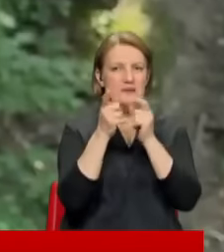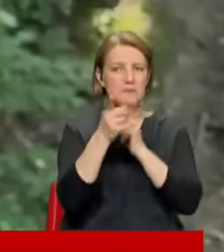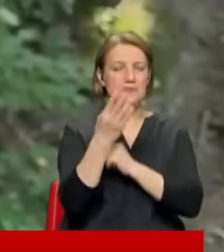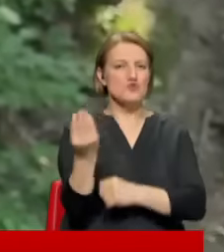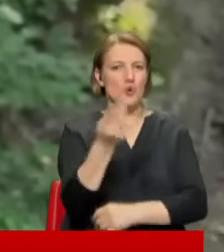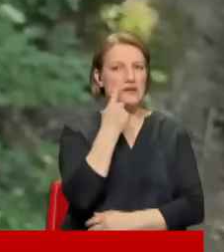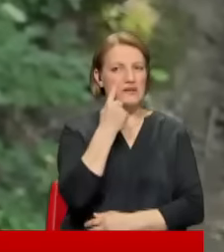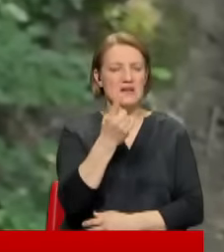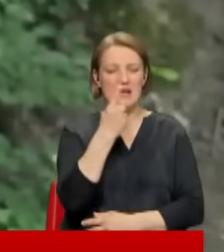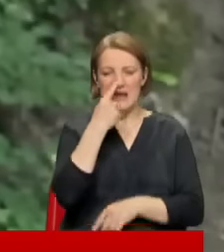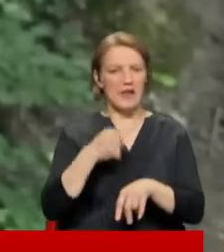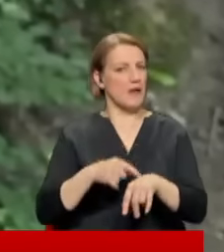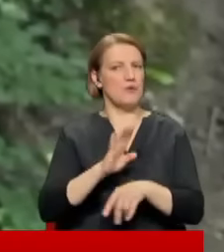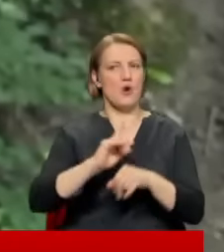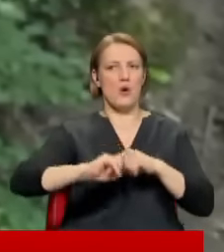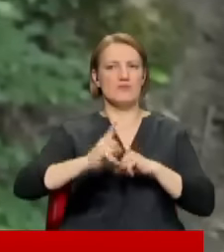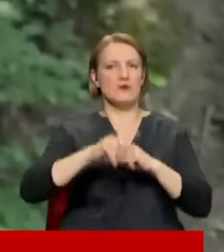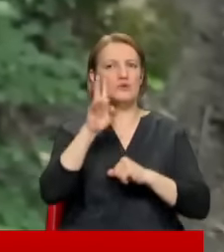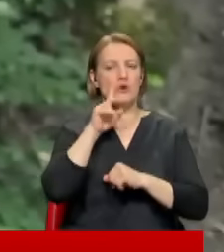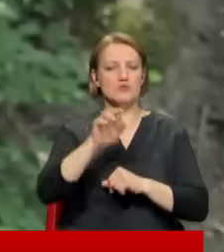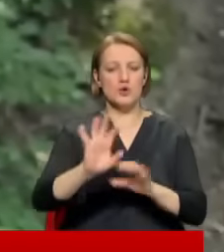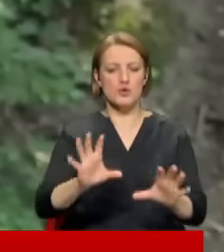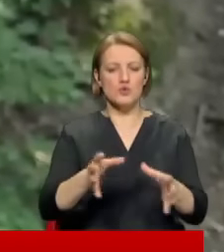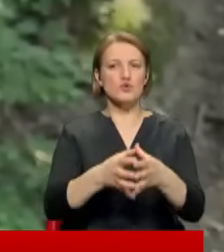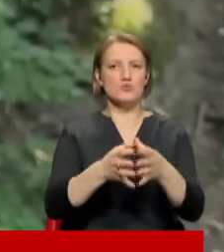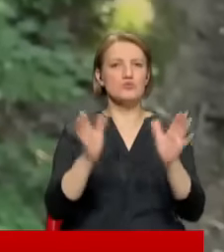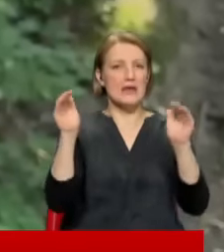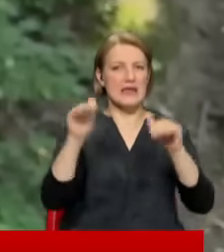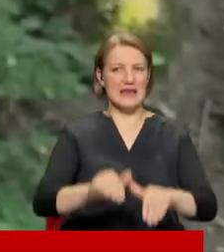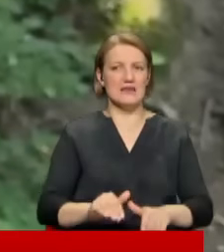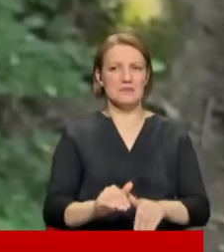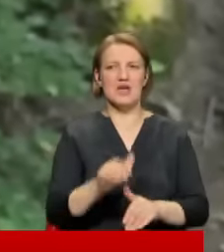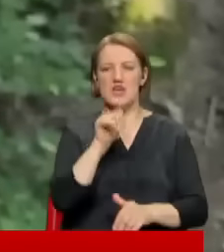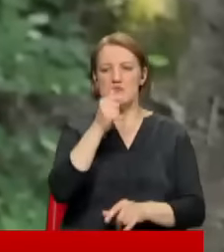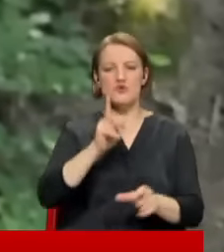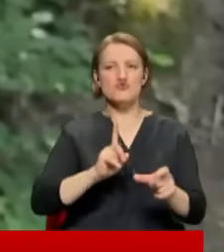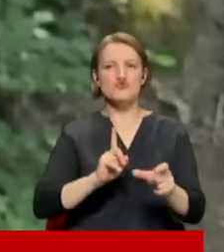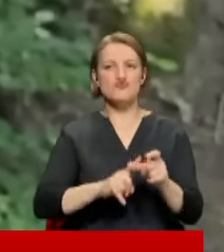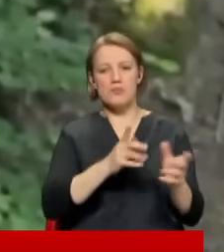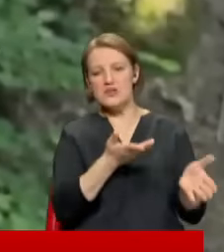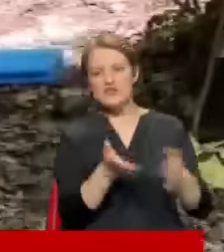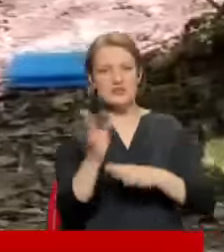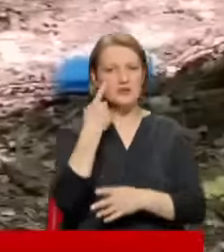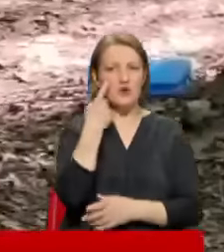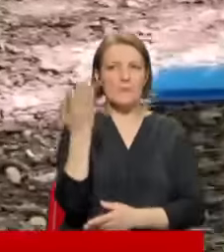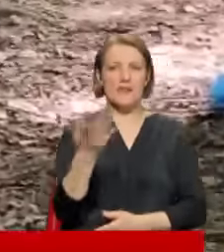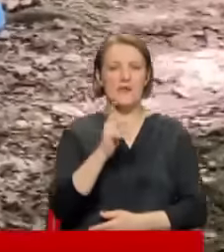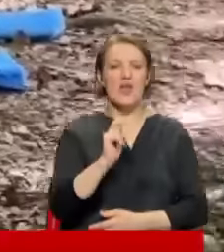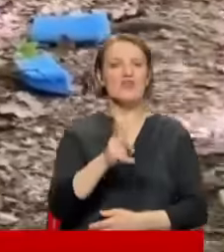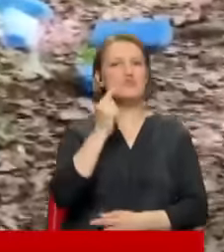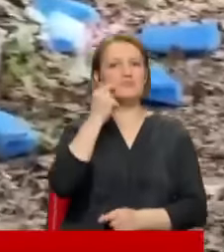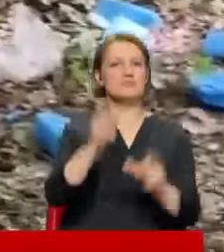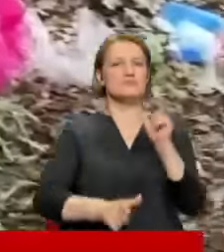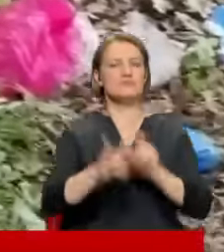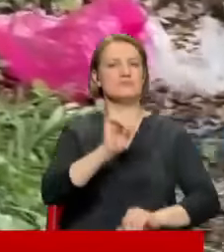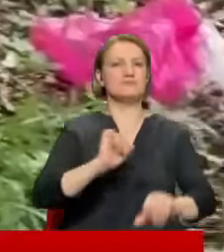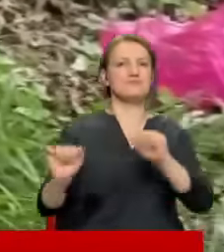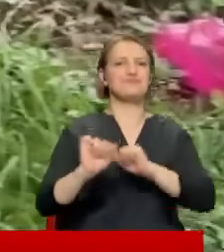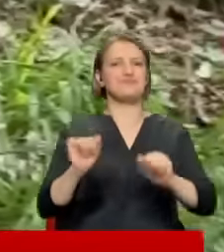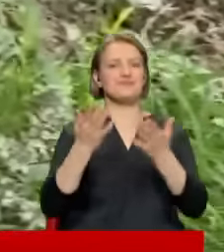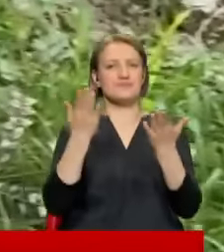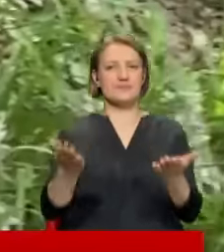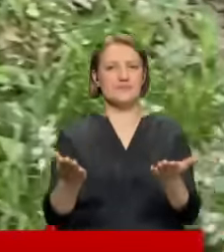basarak söylüyorum birçoğuna. İnanmıyorum. Hafta sonu buradan grup hallerinde geçip Hiçbir çöple döndüklerini görmedim. İlçe sakinleri tepki gösterdi